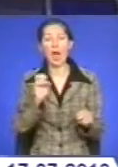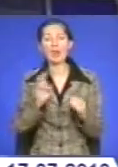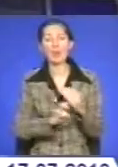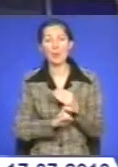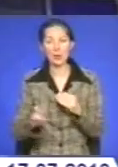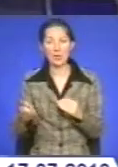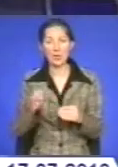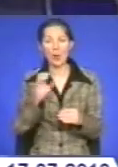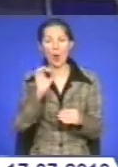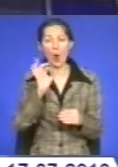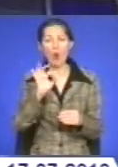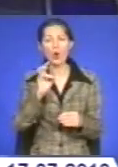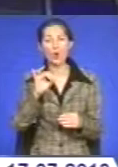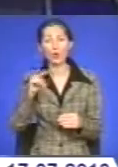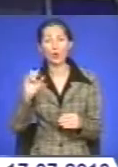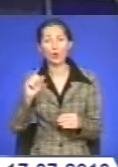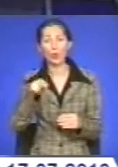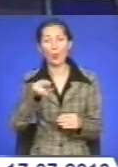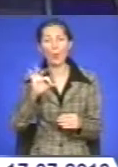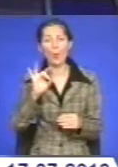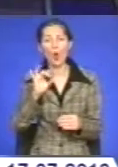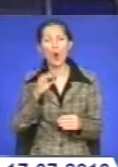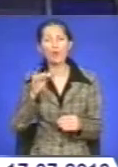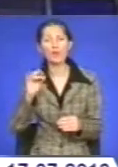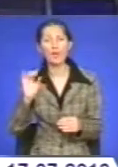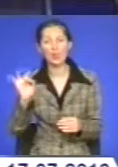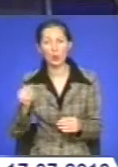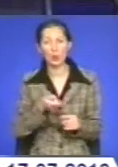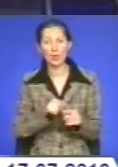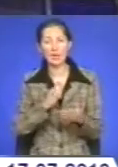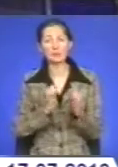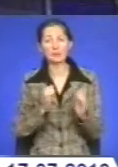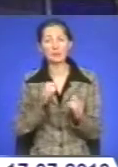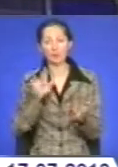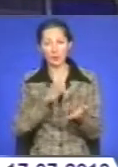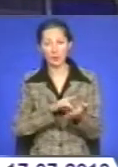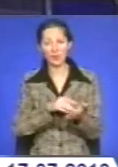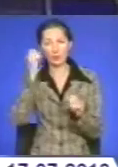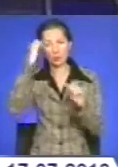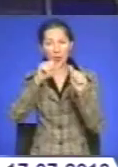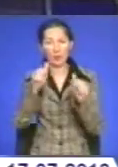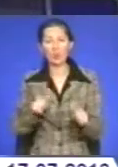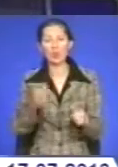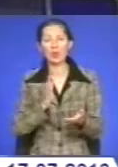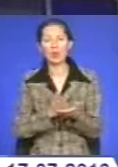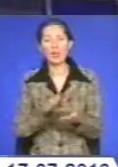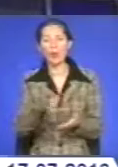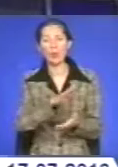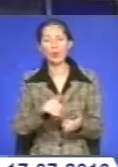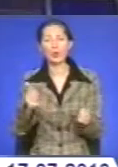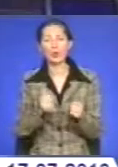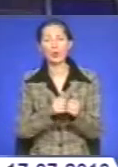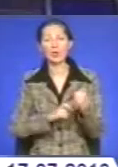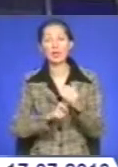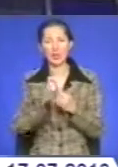покровителями міста. Монумент став важливою складовою соборної площі перед Спасо-Преображенським кафедральним собором.